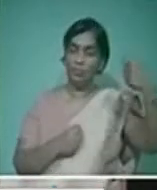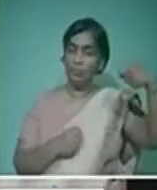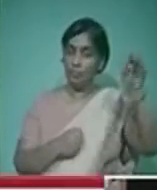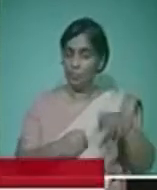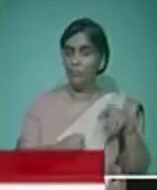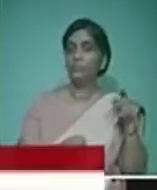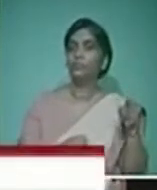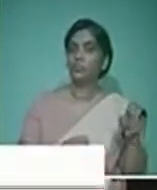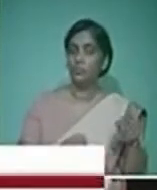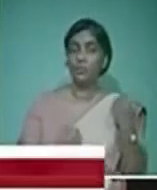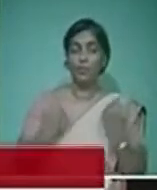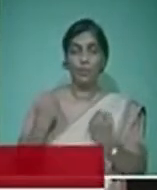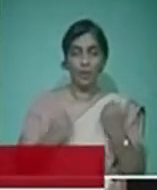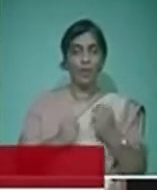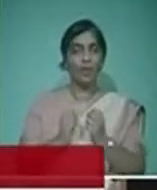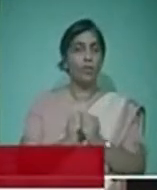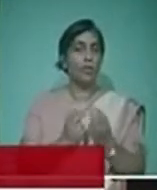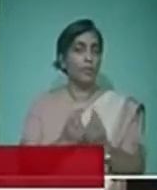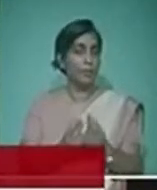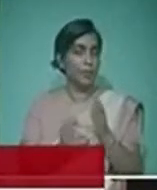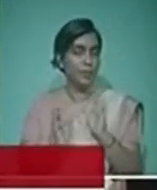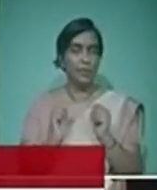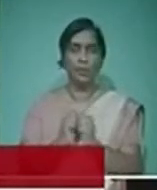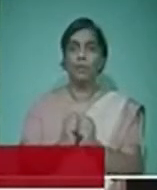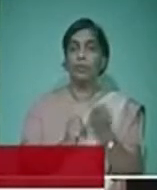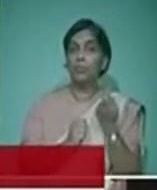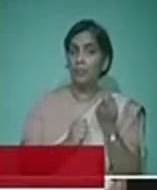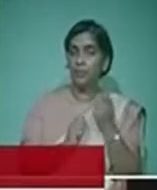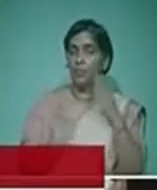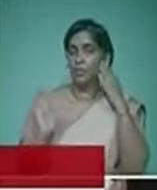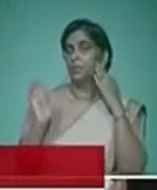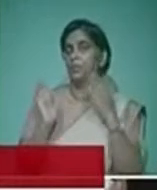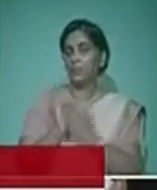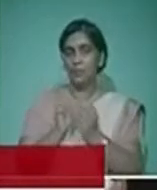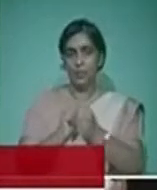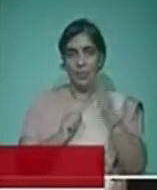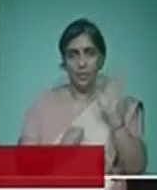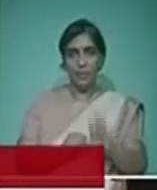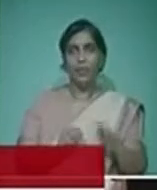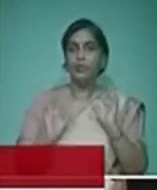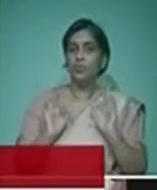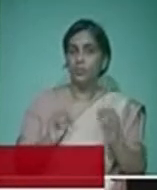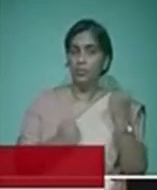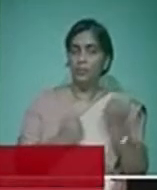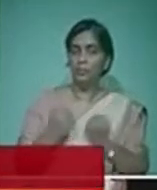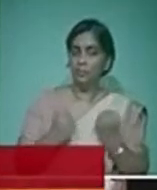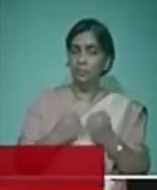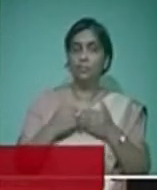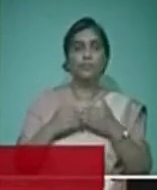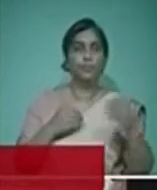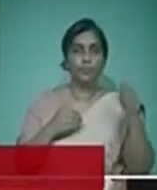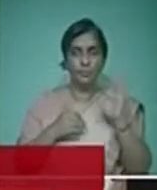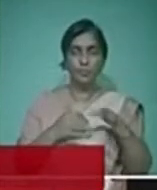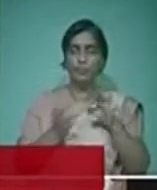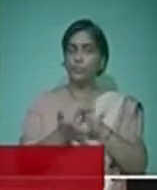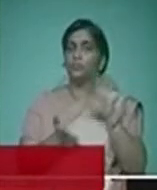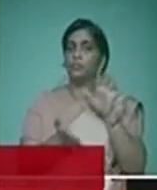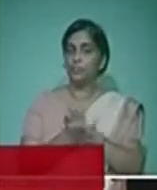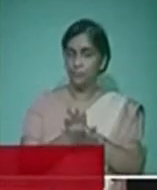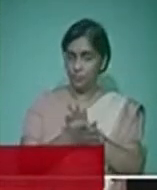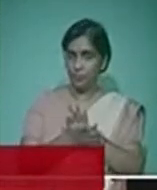ගැනීමේදී වාහනවල කාර්යක්ෂමතාවය හා මිල ගණන් සැලකිල්ලටගෙන සුදුසු වාහන කාණ්ඩයක් තීරණය කරන